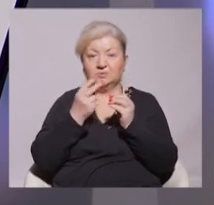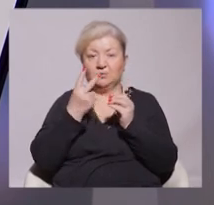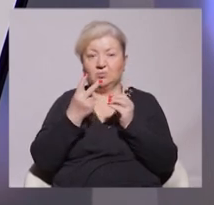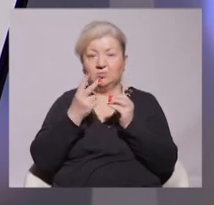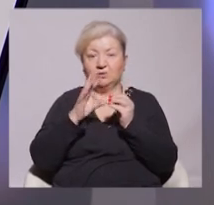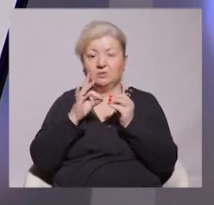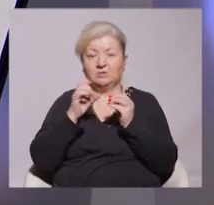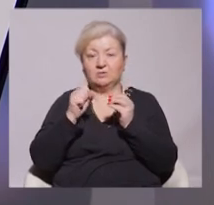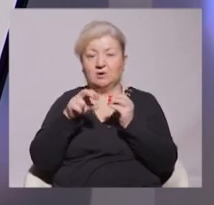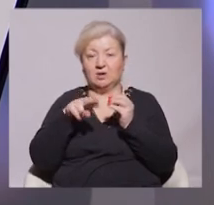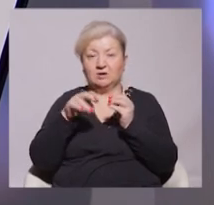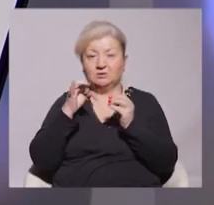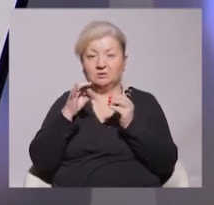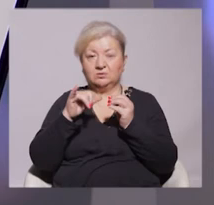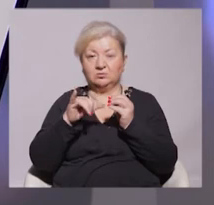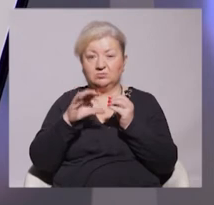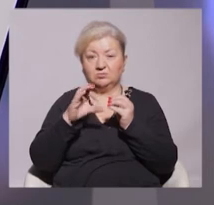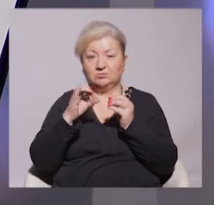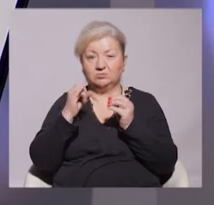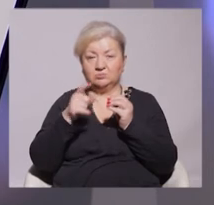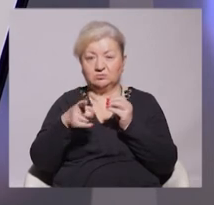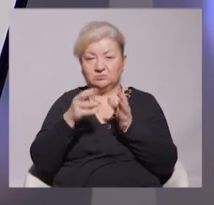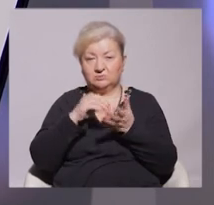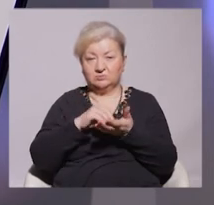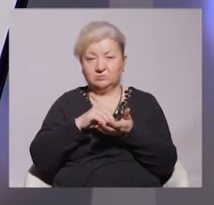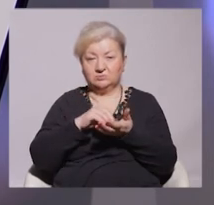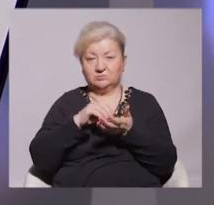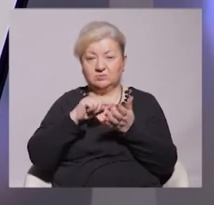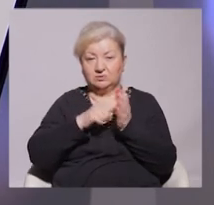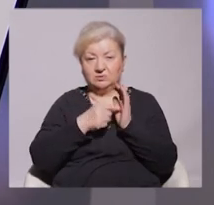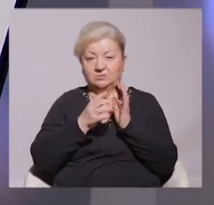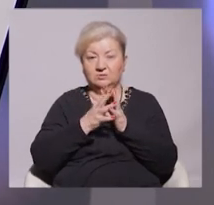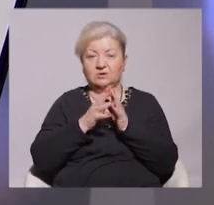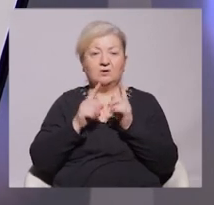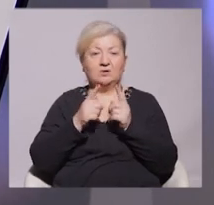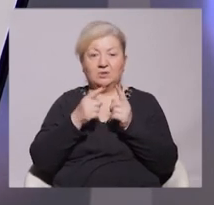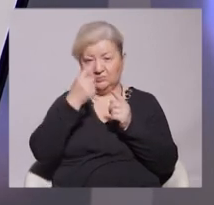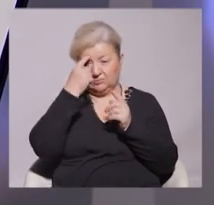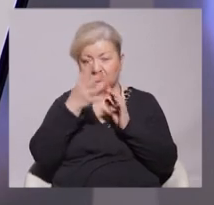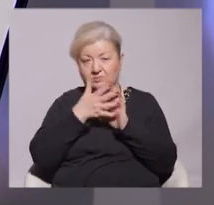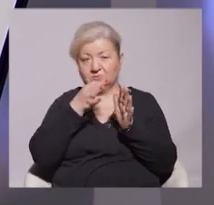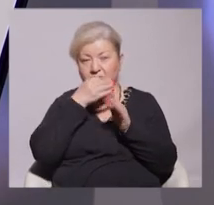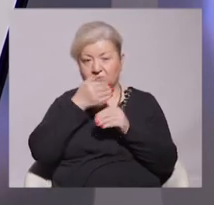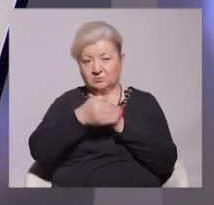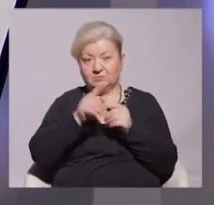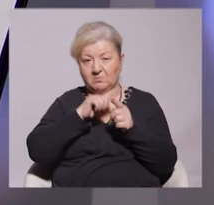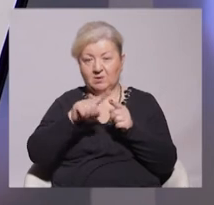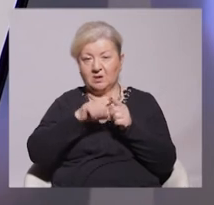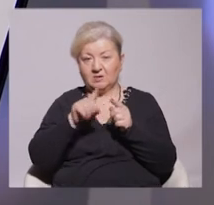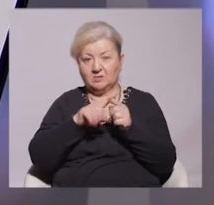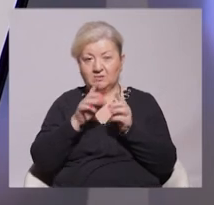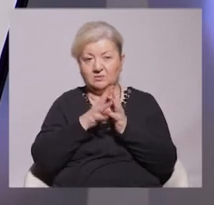2 რადიუსი, ესე იგი ეს იქნება, მოდი ასე ჩავწერ 2 გამრავლებული 10-ზე, რატო მივხვდებით ძალიან